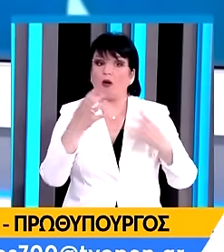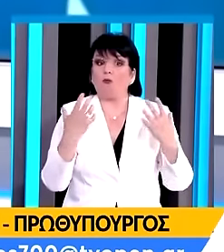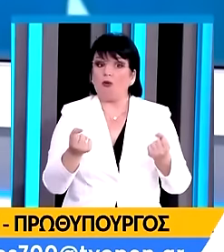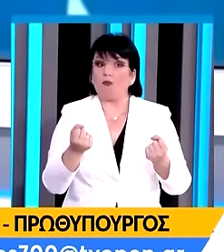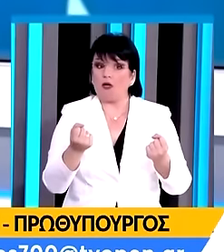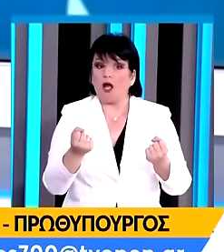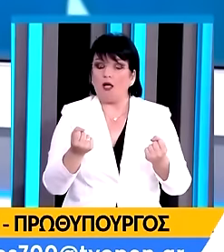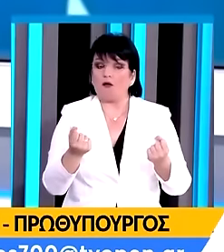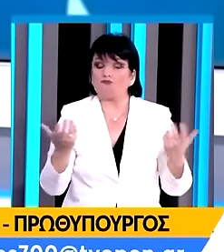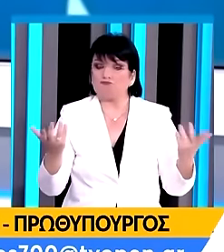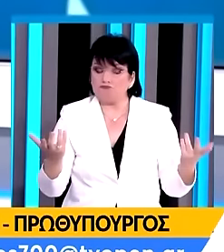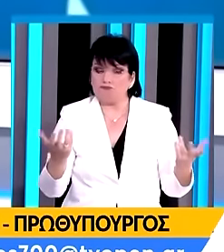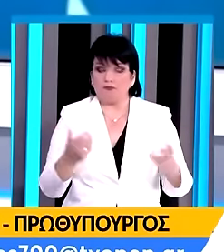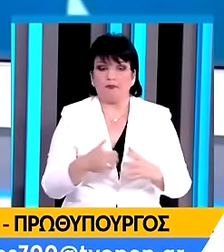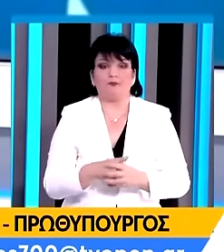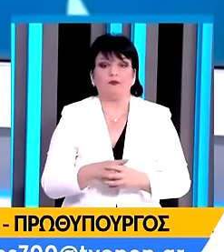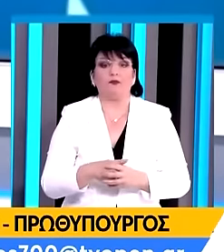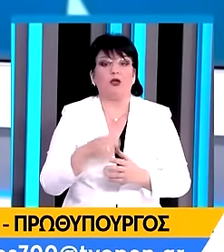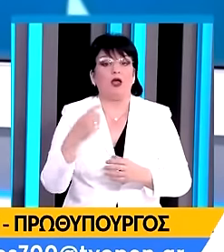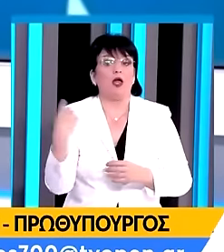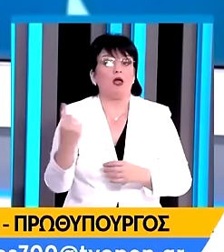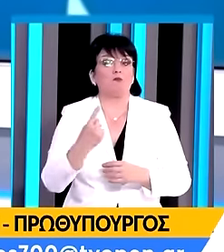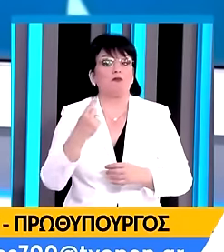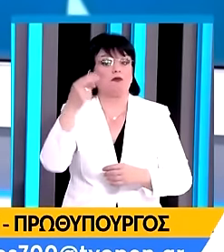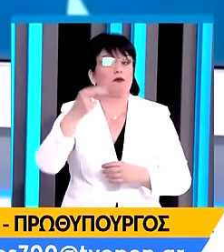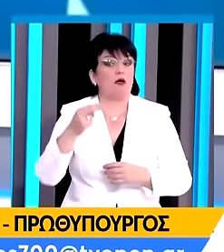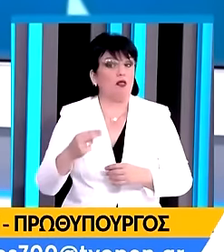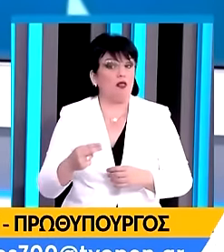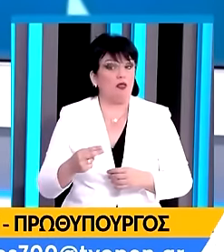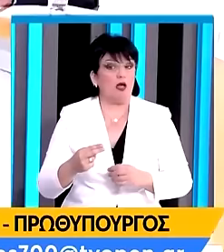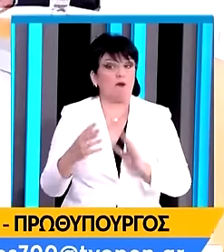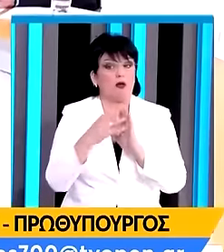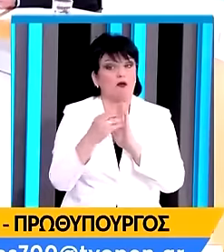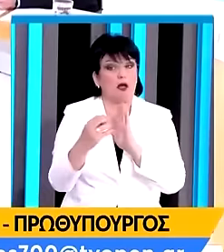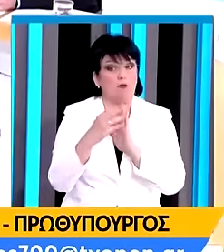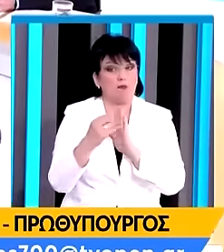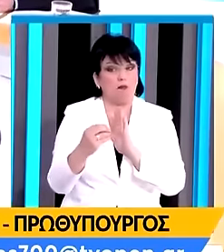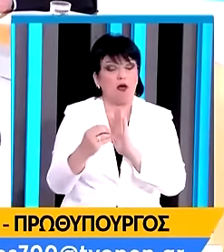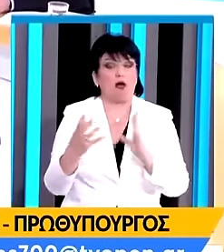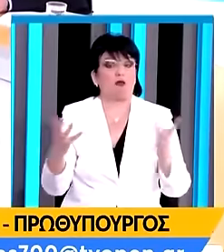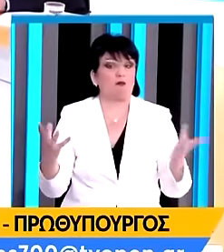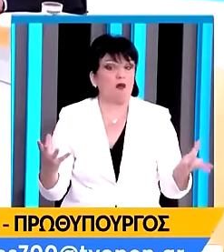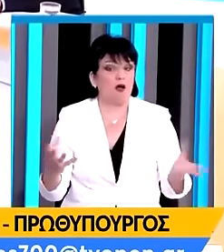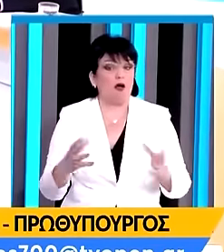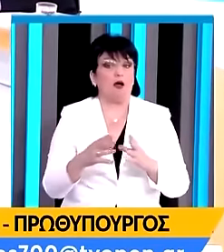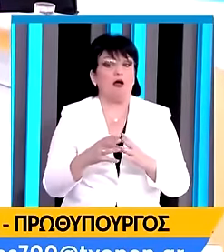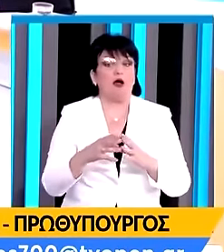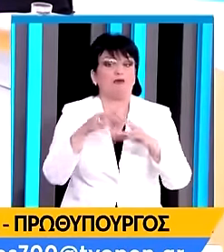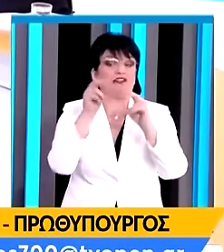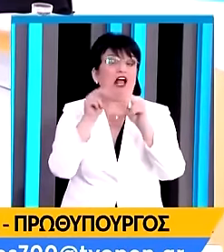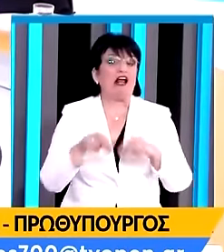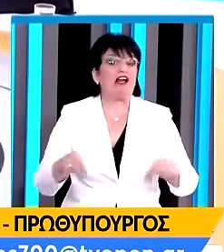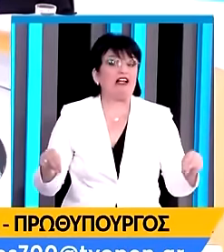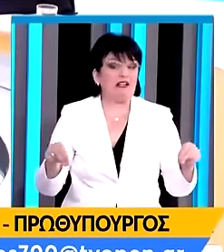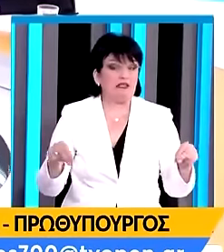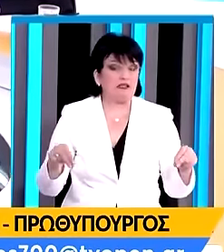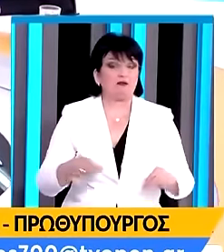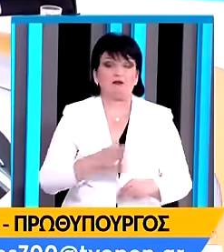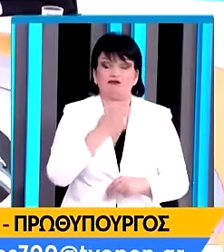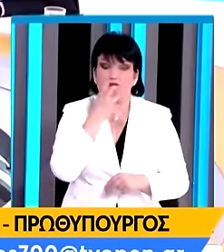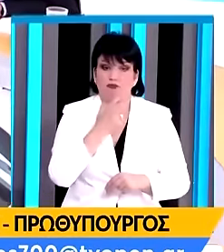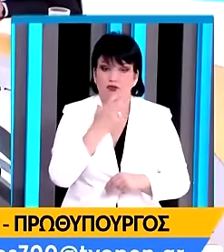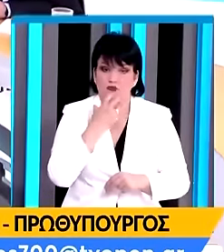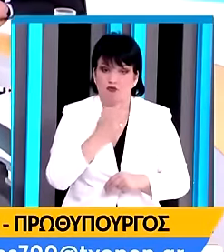κάνουμε εξωτερική πολιτική με φωνές. Και όταν έχουμε ζητήματα, παραδείγματος χάρη με τους βόρειους γείτονές μας, αυτά τα λύνουμε με